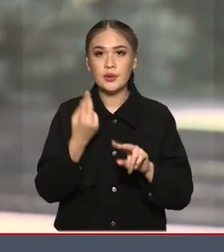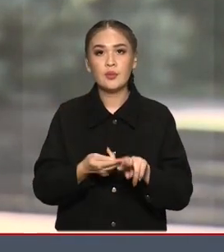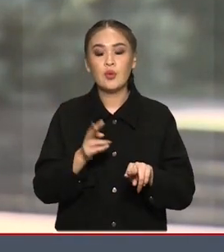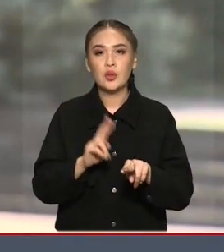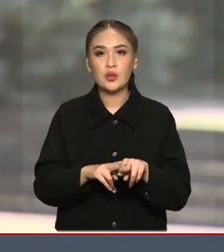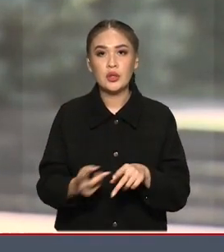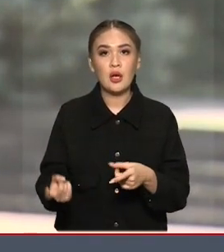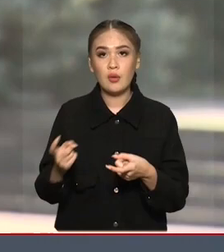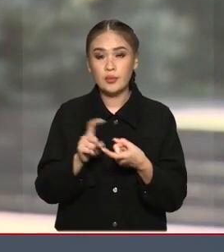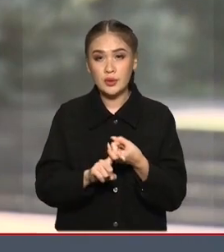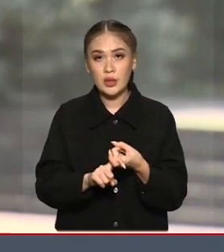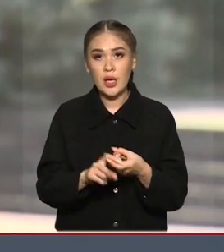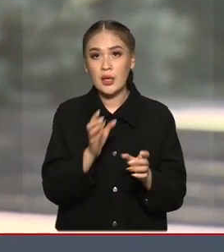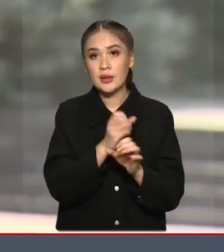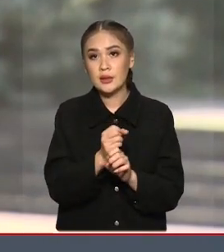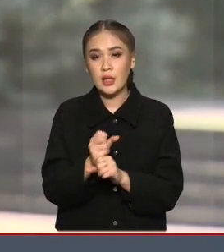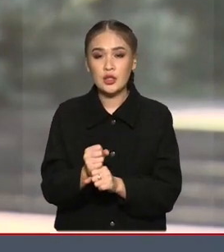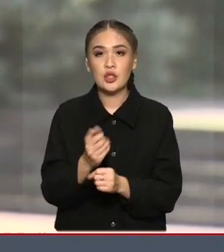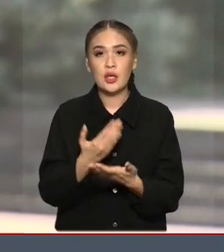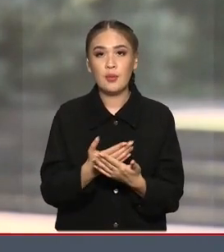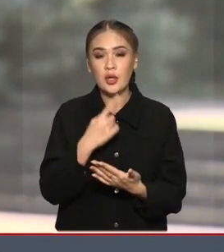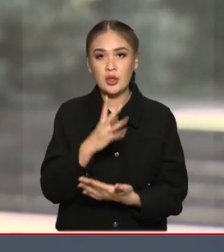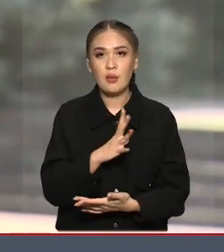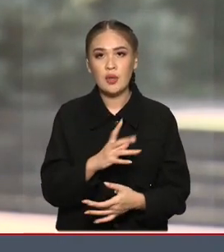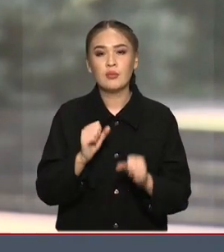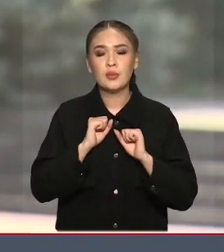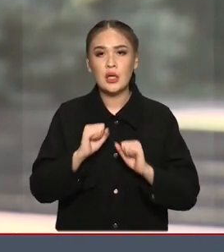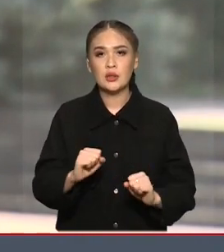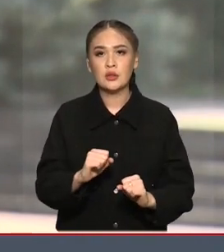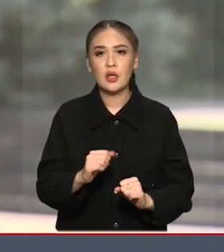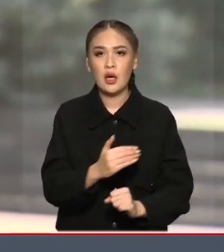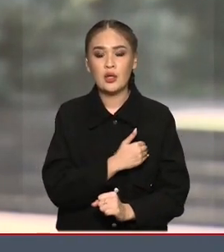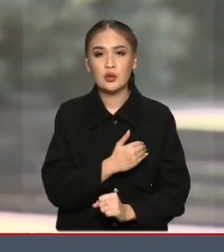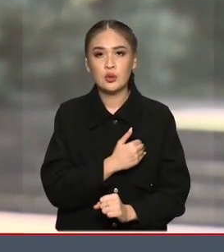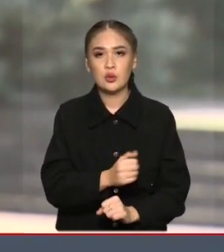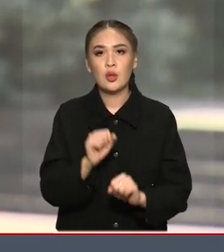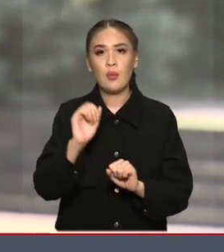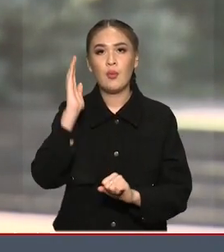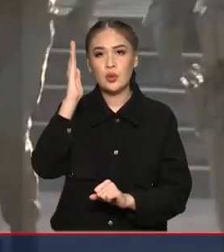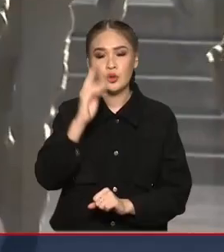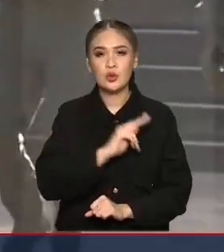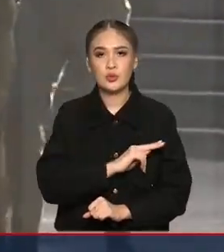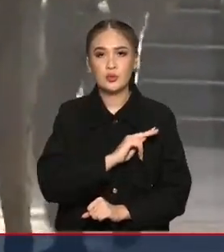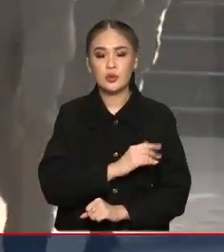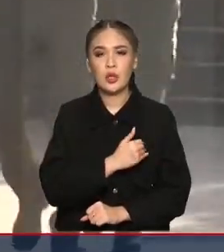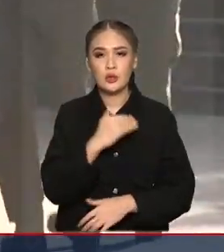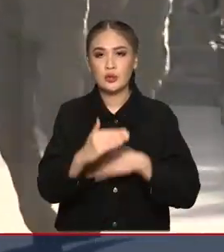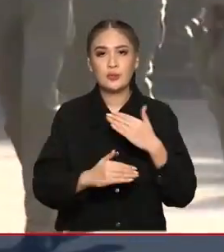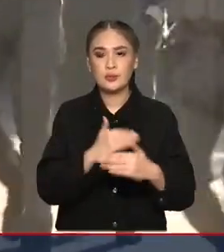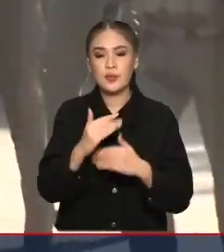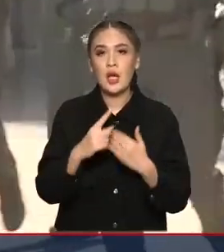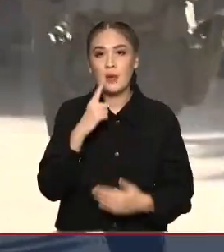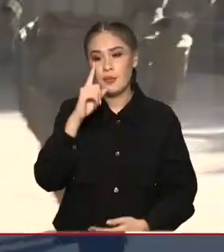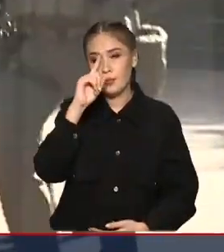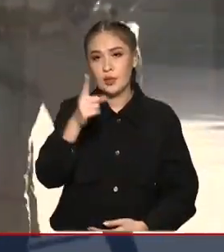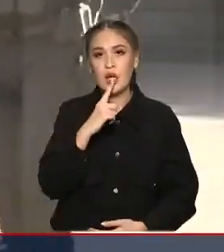салада, ал қысқаша айта кететін болсақ, батыр президенттік полкінде өзімнің болашақта жұмыс атқарғым келеді. Бір жыл әскери борышын